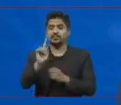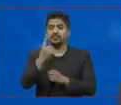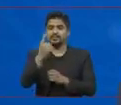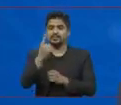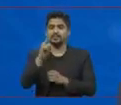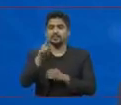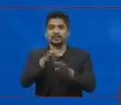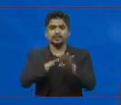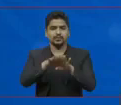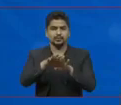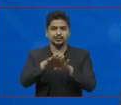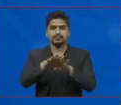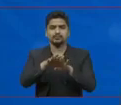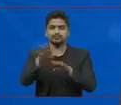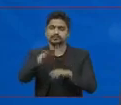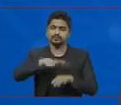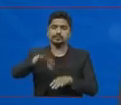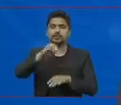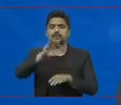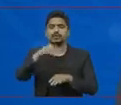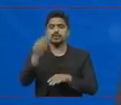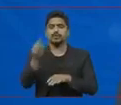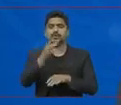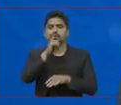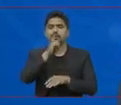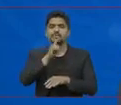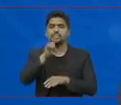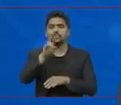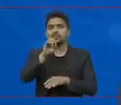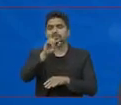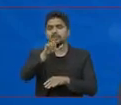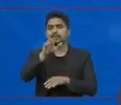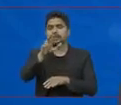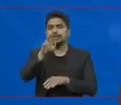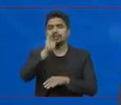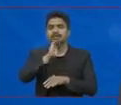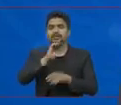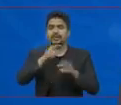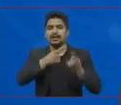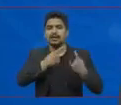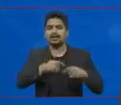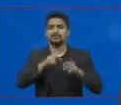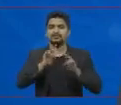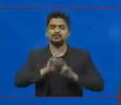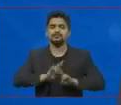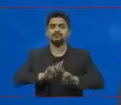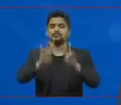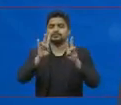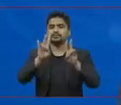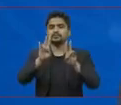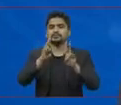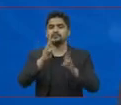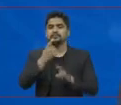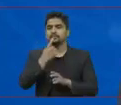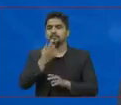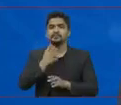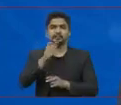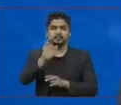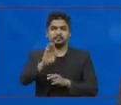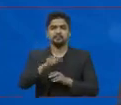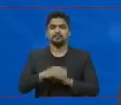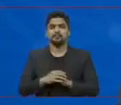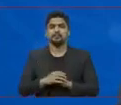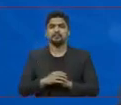त यहाँहरू सबैलाई नववर्ष 2078 सालको हार्दिक मङ्गलमय शुभकामना व्यक्त